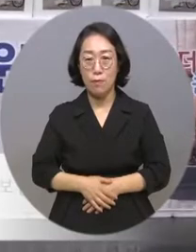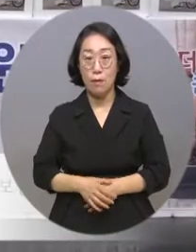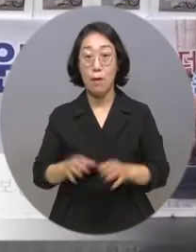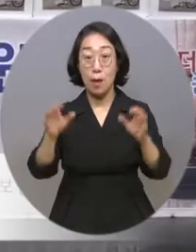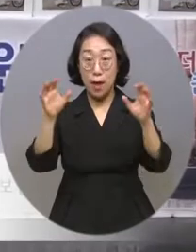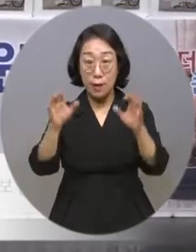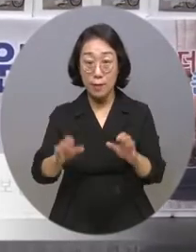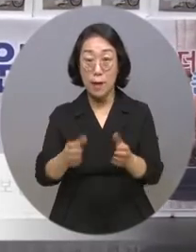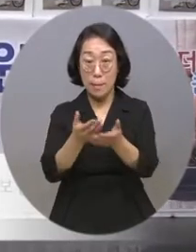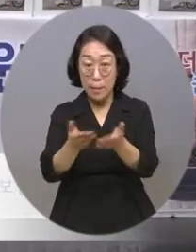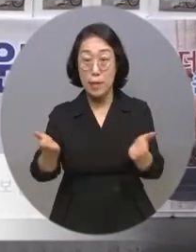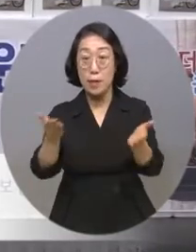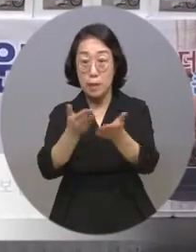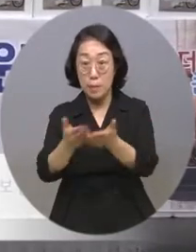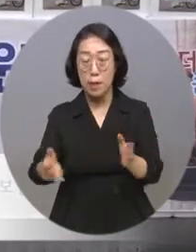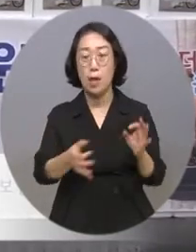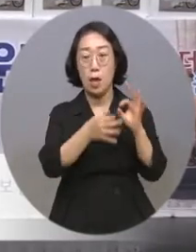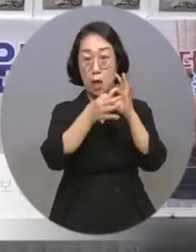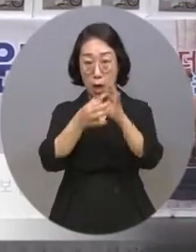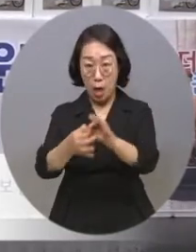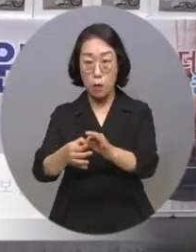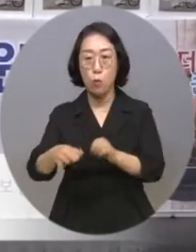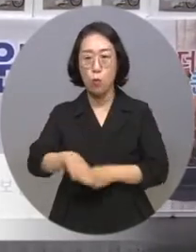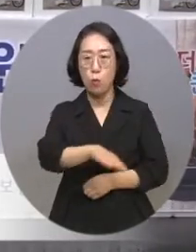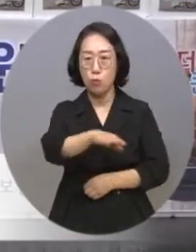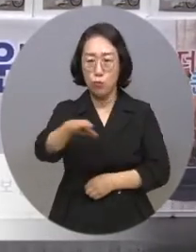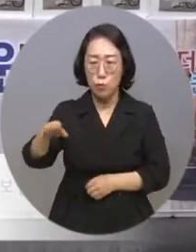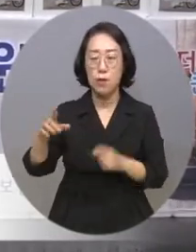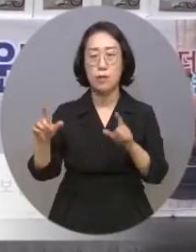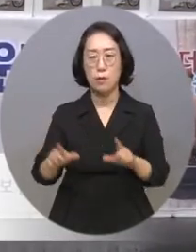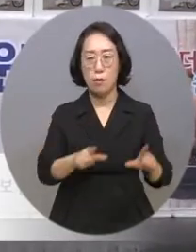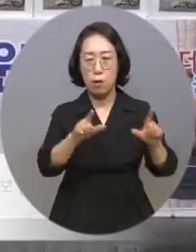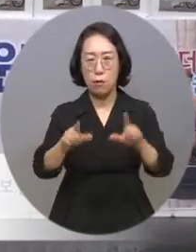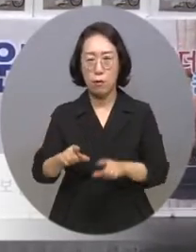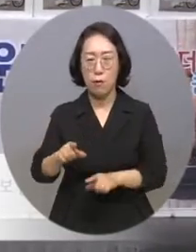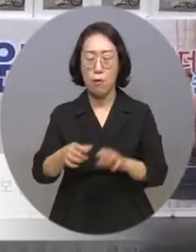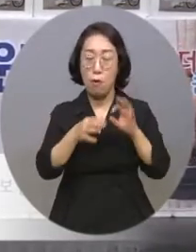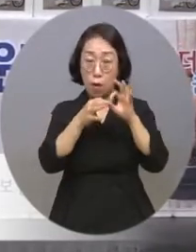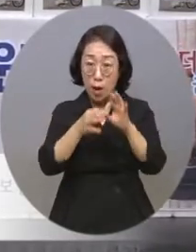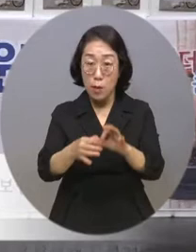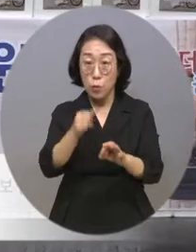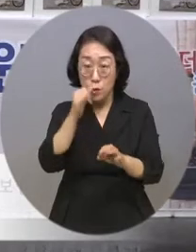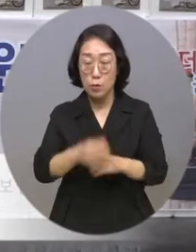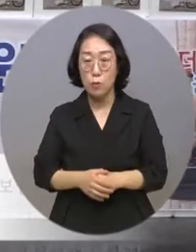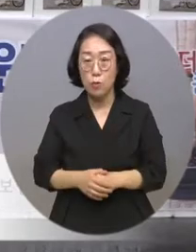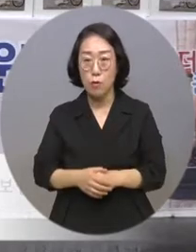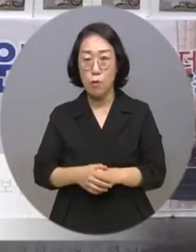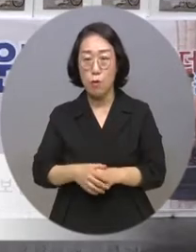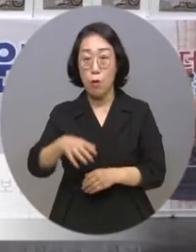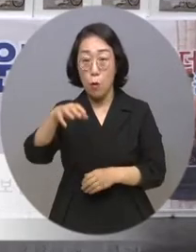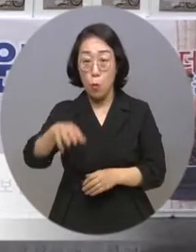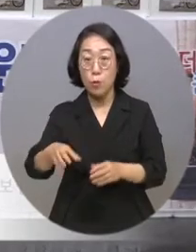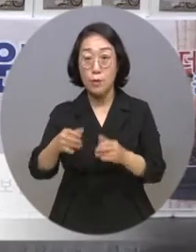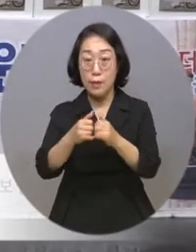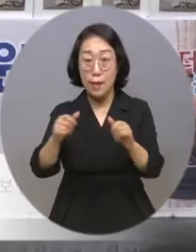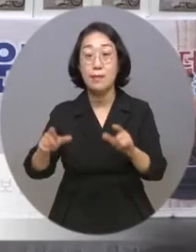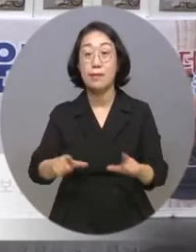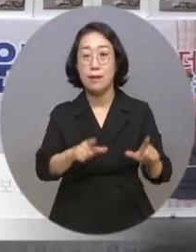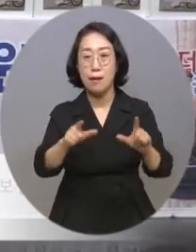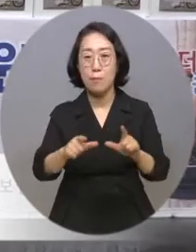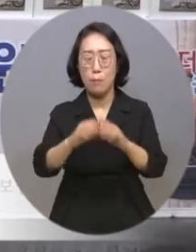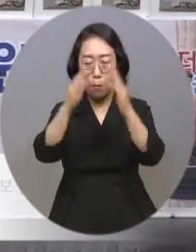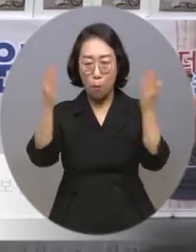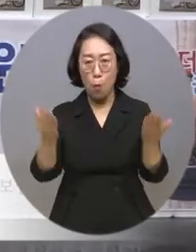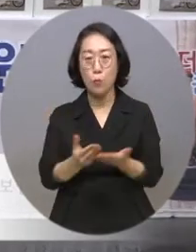행사가 계속 우리 일상에서 있으면서 우리 포천의 시민들이 행복한 그런